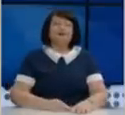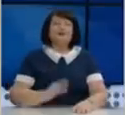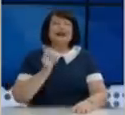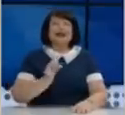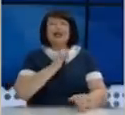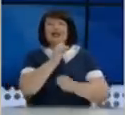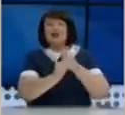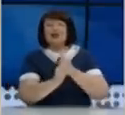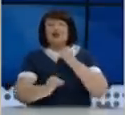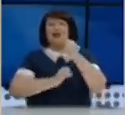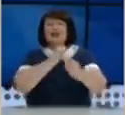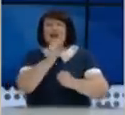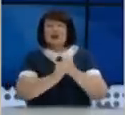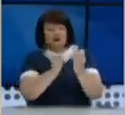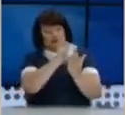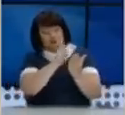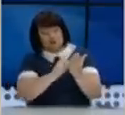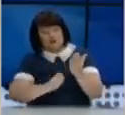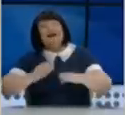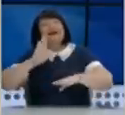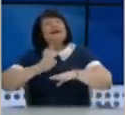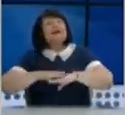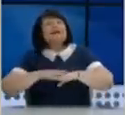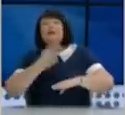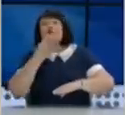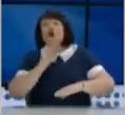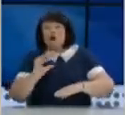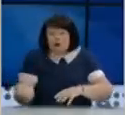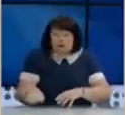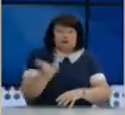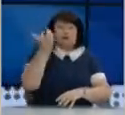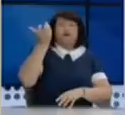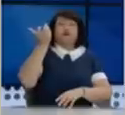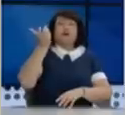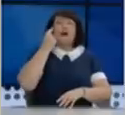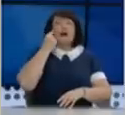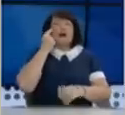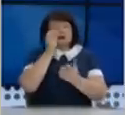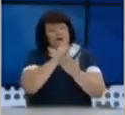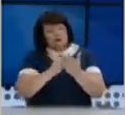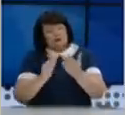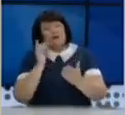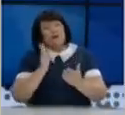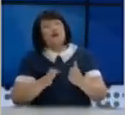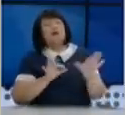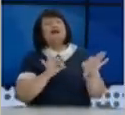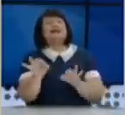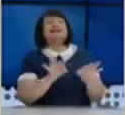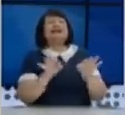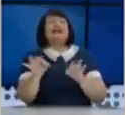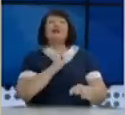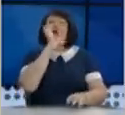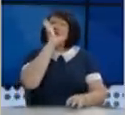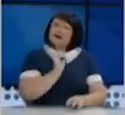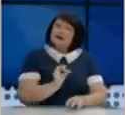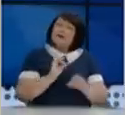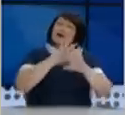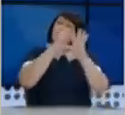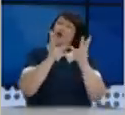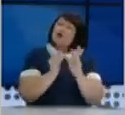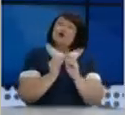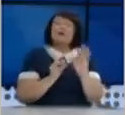χρόνο το πραγματικό αίτιο κάθε πυρκαγιάς, έτσι θα μπορούμε να σχεδιάσουμε με αντικειμενικό και